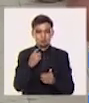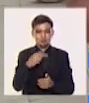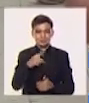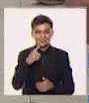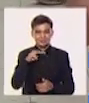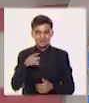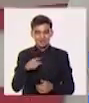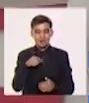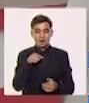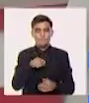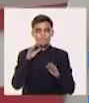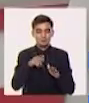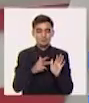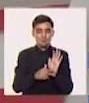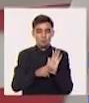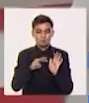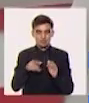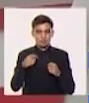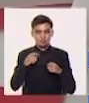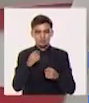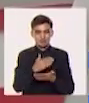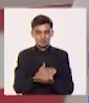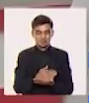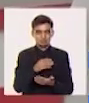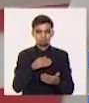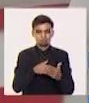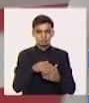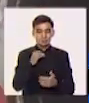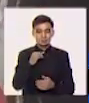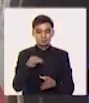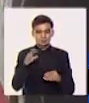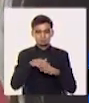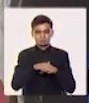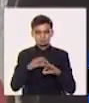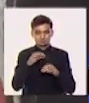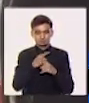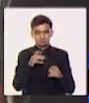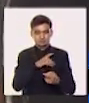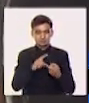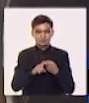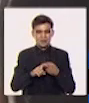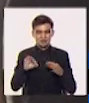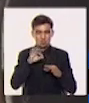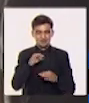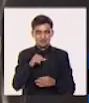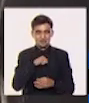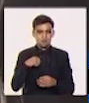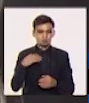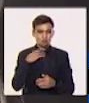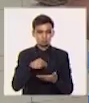болса, ол мұнда 80 теңгеден сатылып жатыр. Ал елге жайылған індетке байланысты ең көп сұранысқа ие